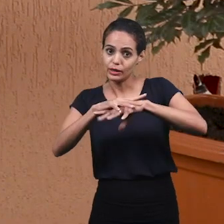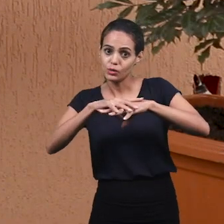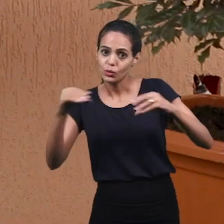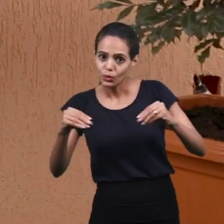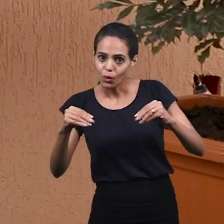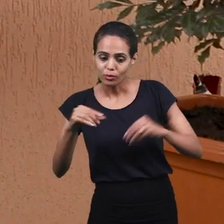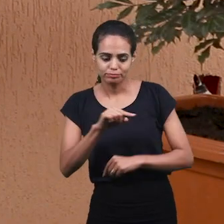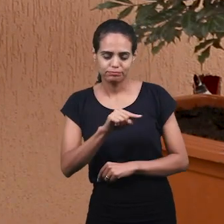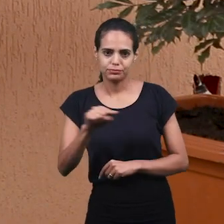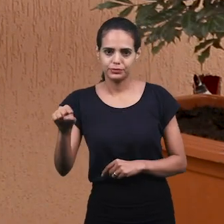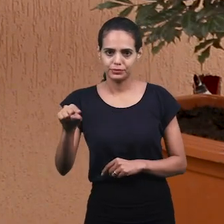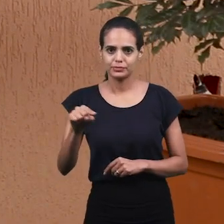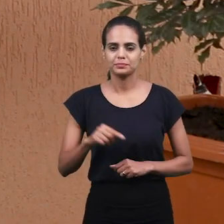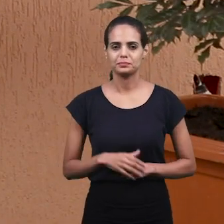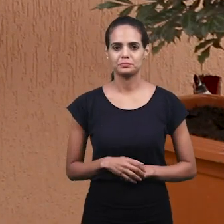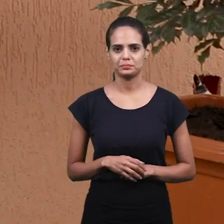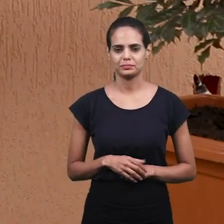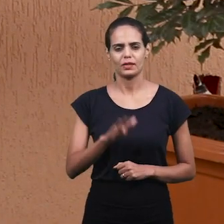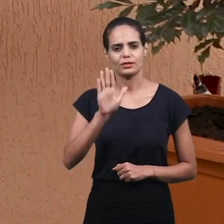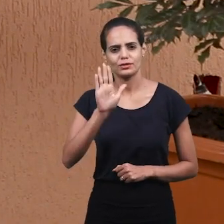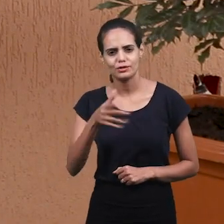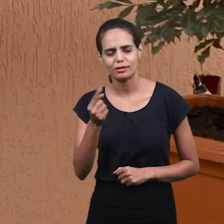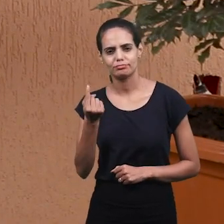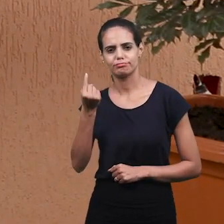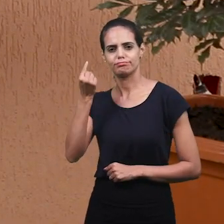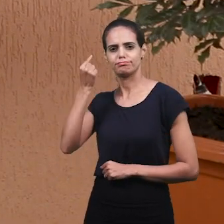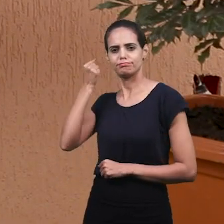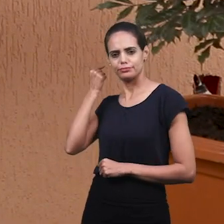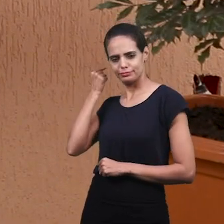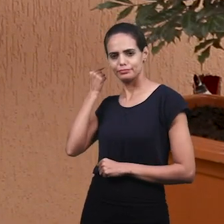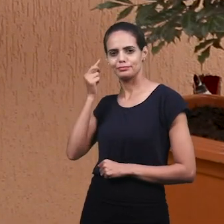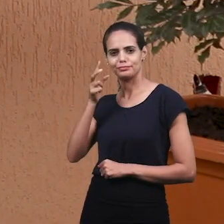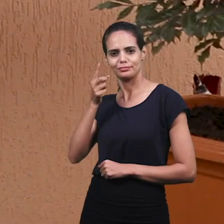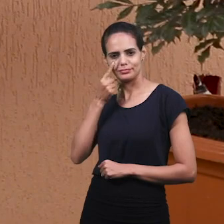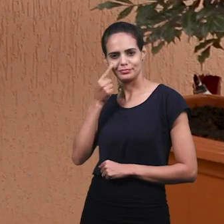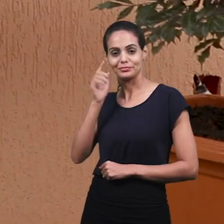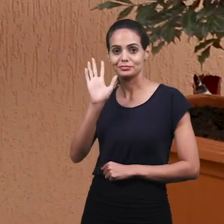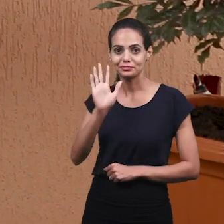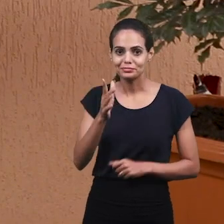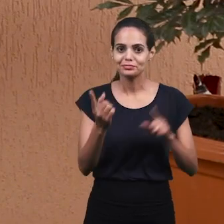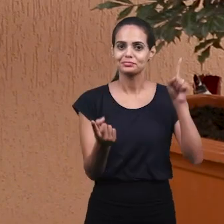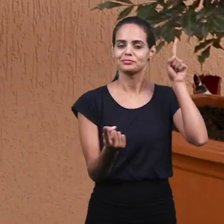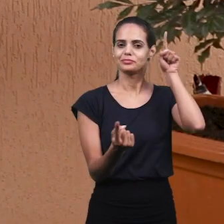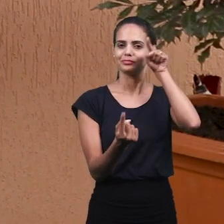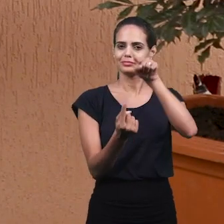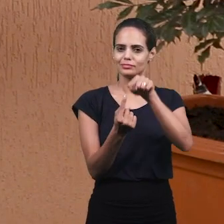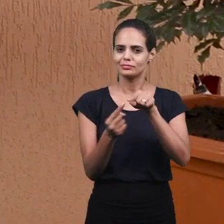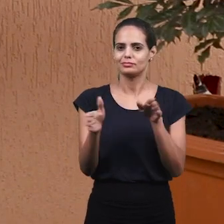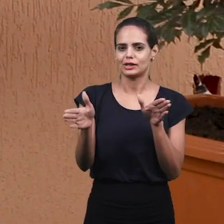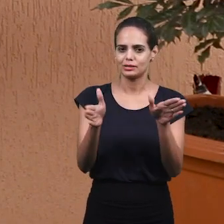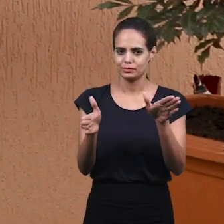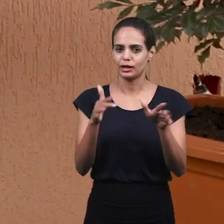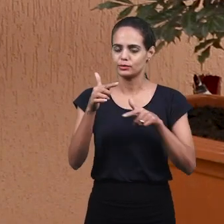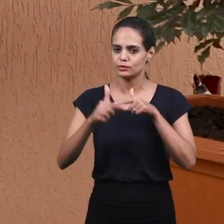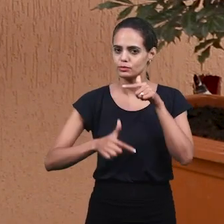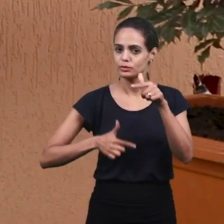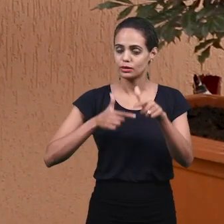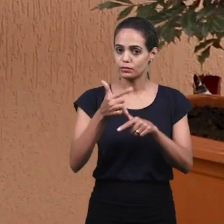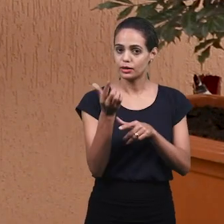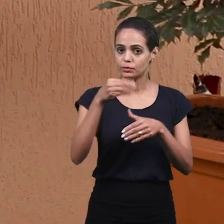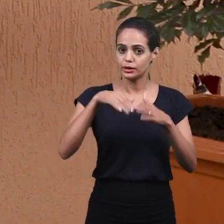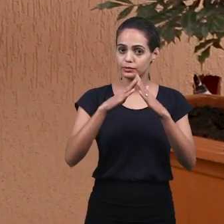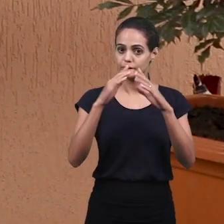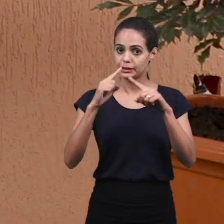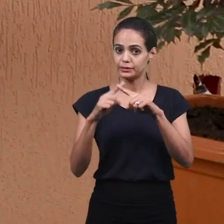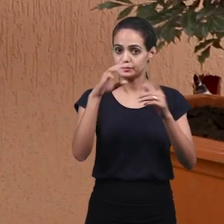pied de Jésus et il les a guéris. Nous avons déjà vu dans les programmations précédentes que l'objectif du travail d'accessibilité